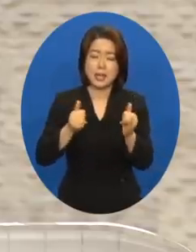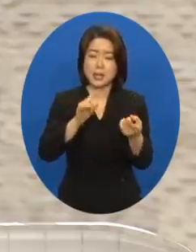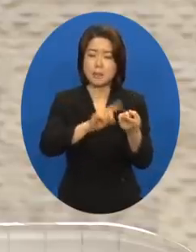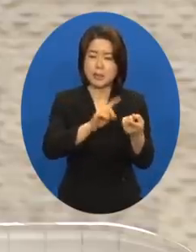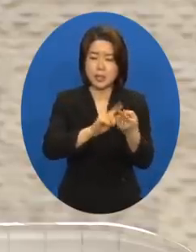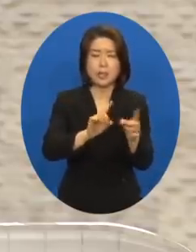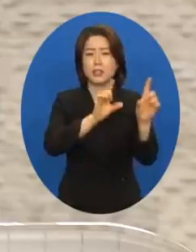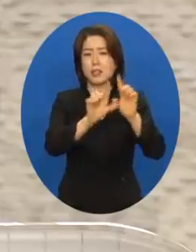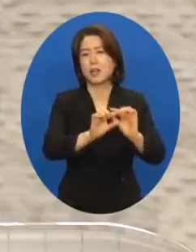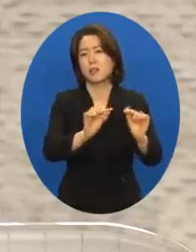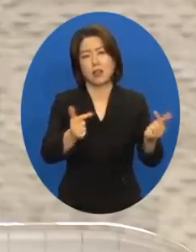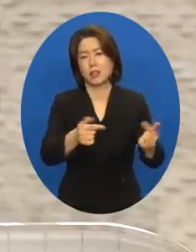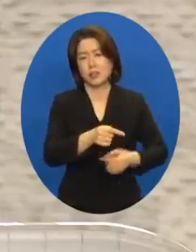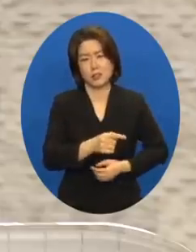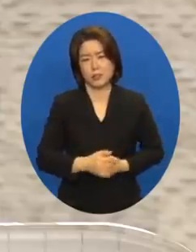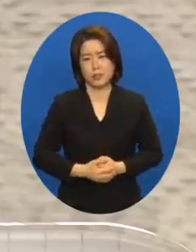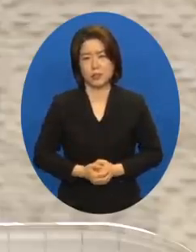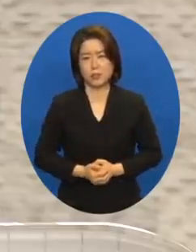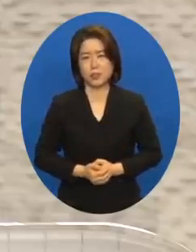삶이